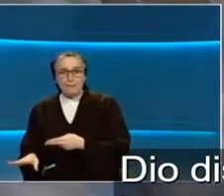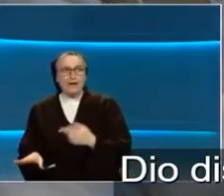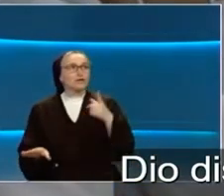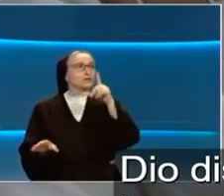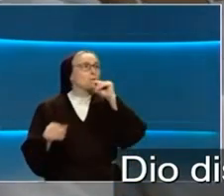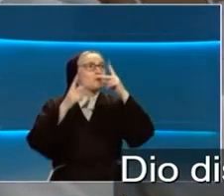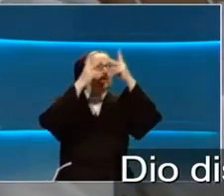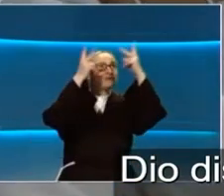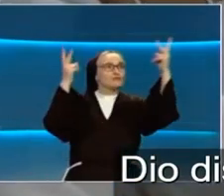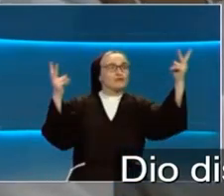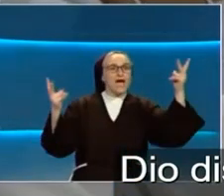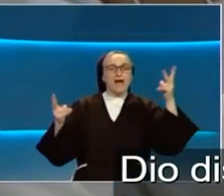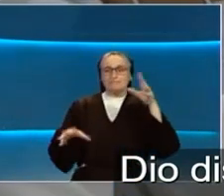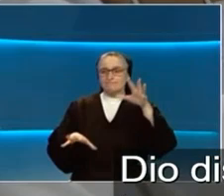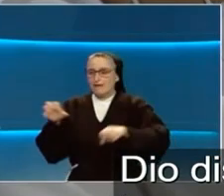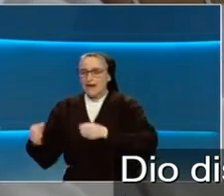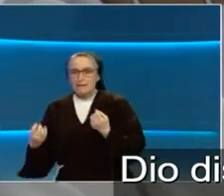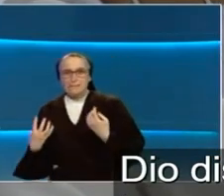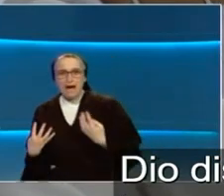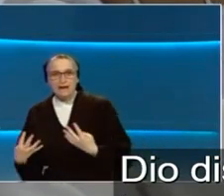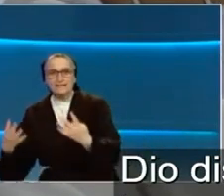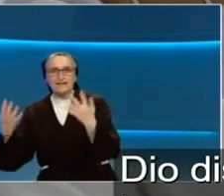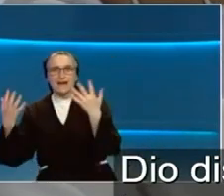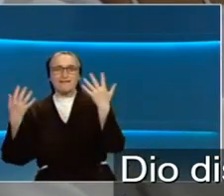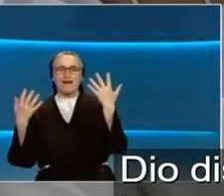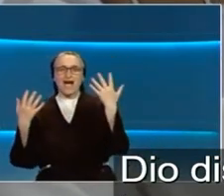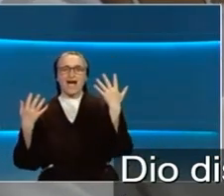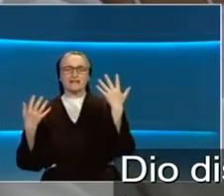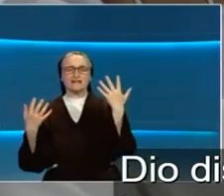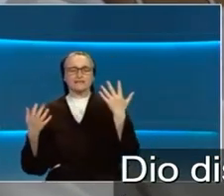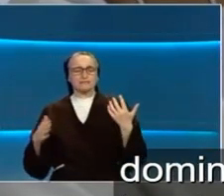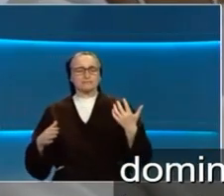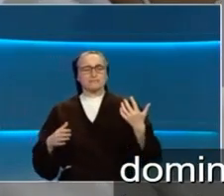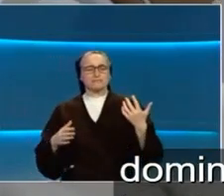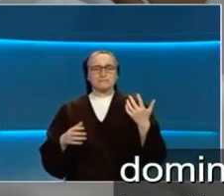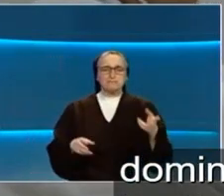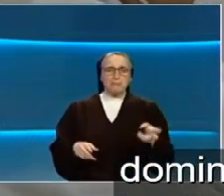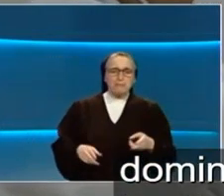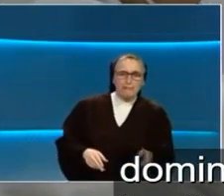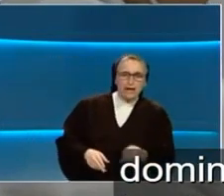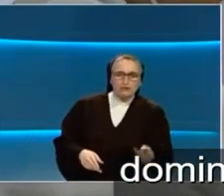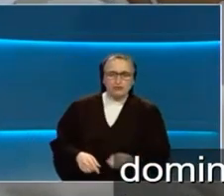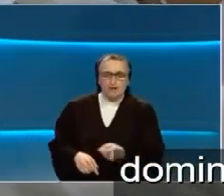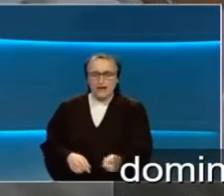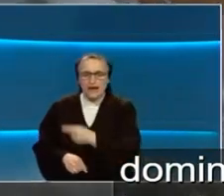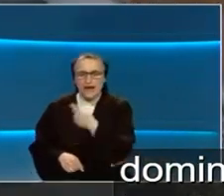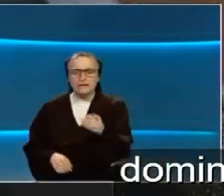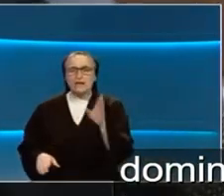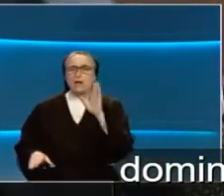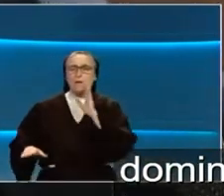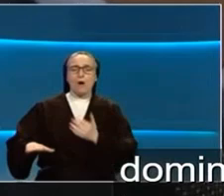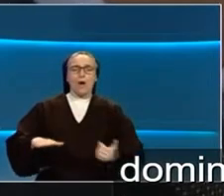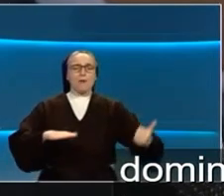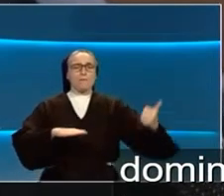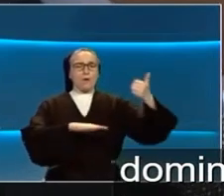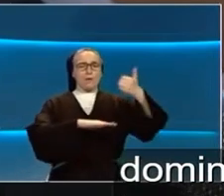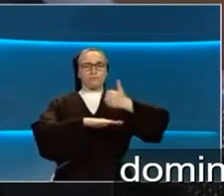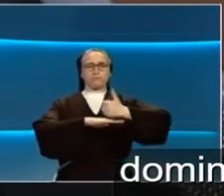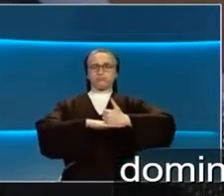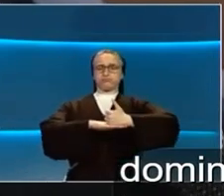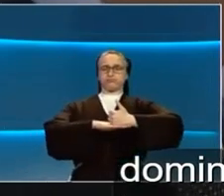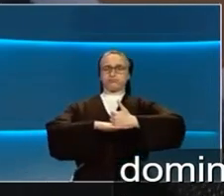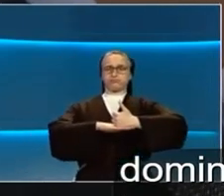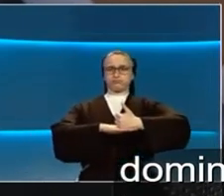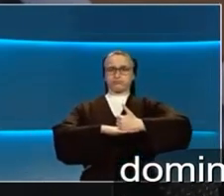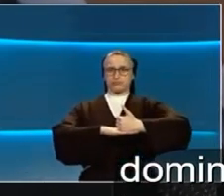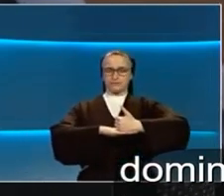cielo, sul bestiame, su tutti gli animali selvatici e su tutti i rettili che strisciano